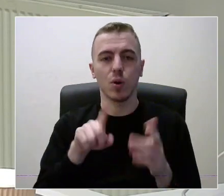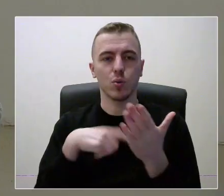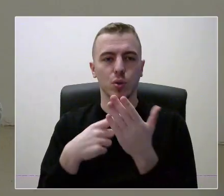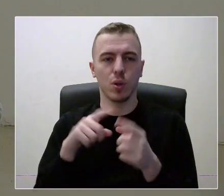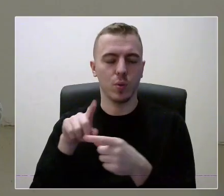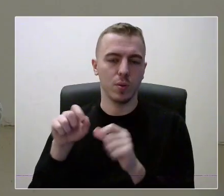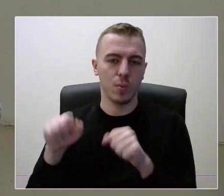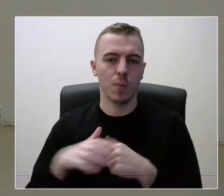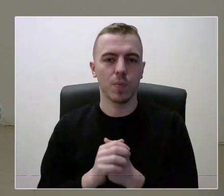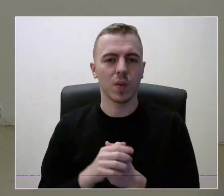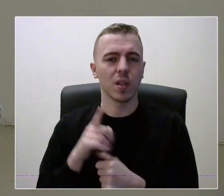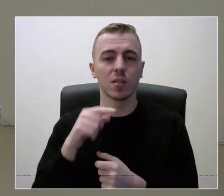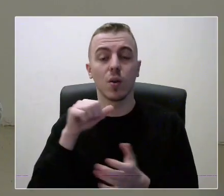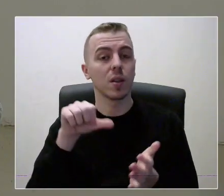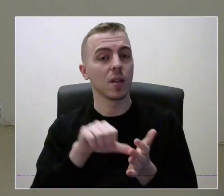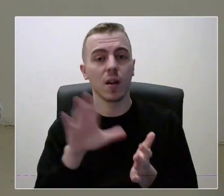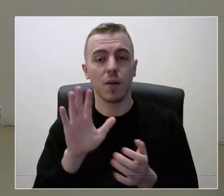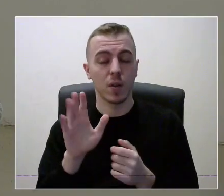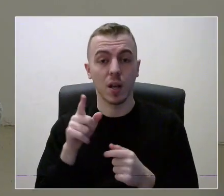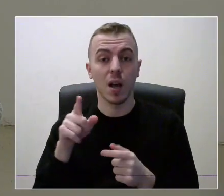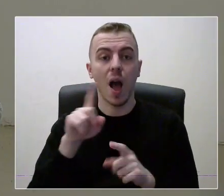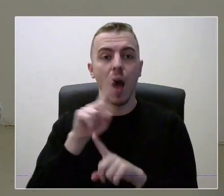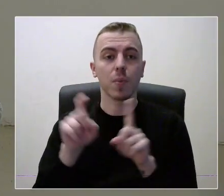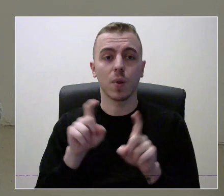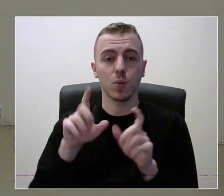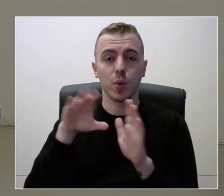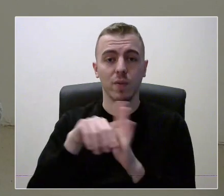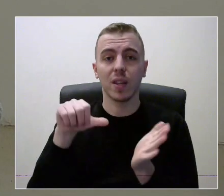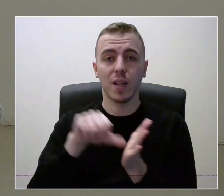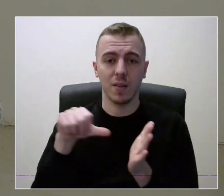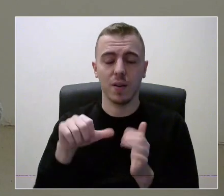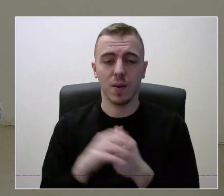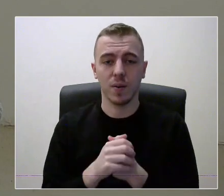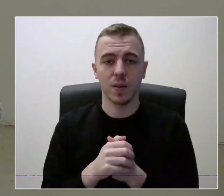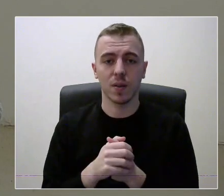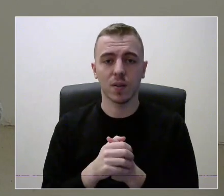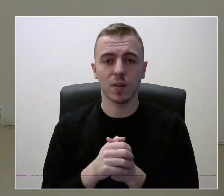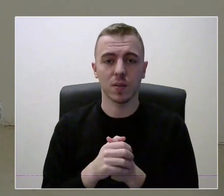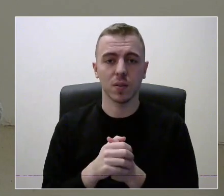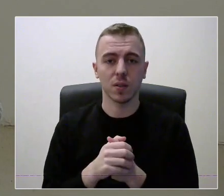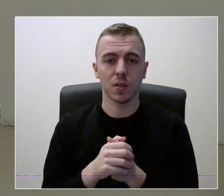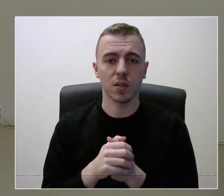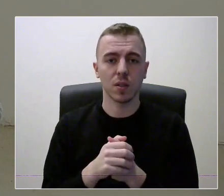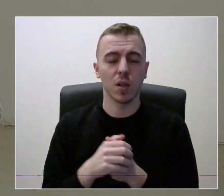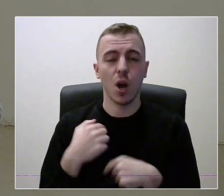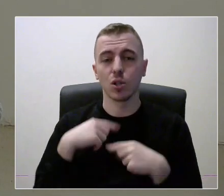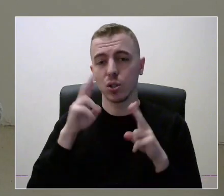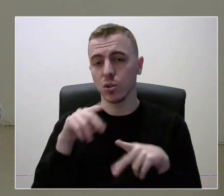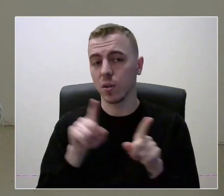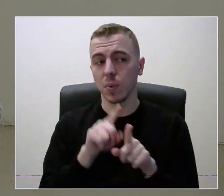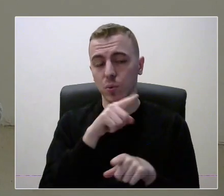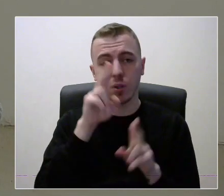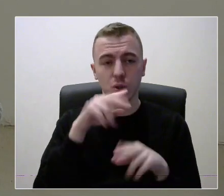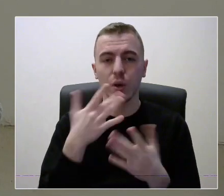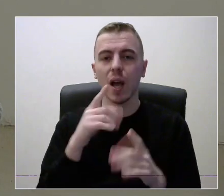tai nedalyvauja, tai dalyvauja apklausoje. Tai sudėtinga, turbūt ne, aš nežinau, ne jūs žinot, kiek apklausė